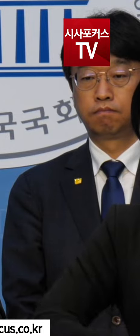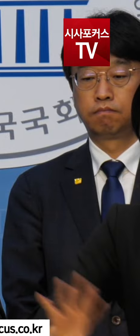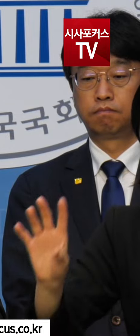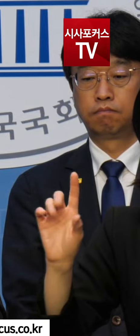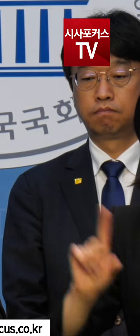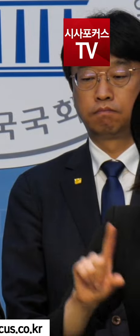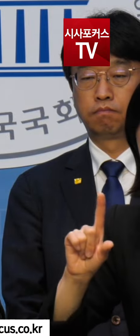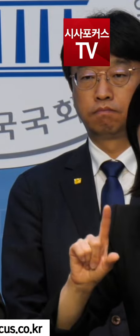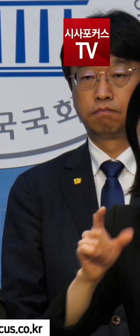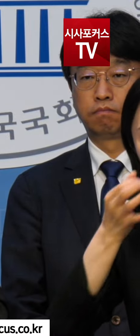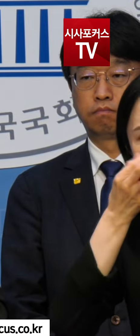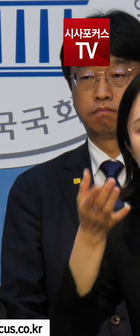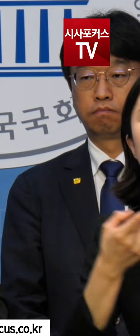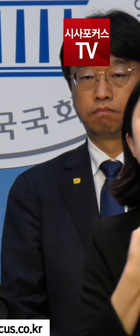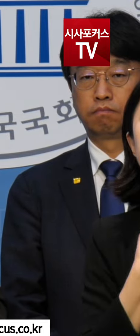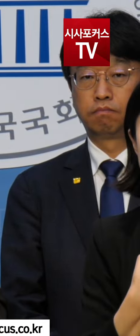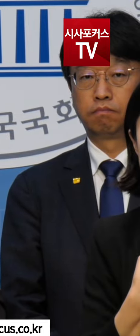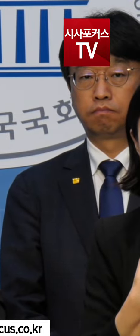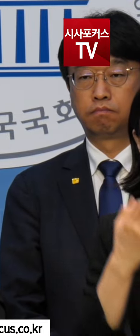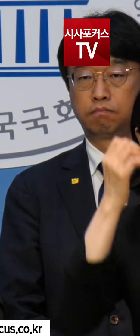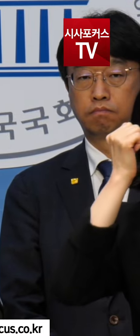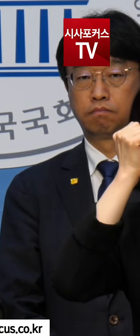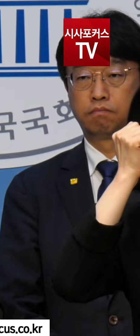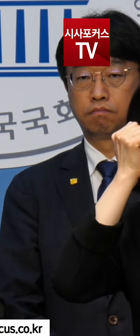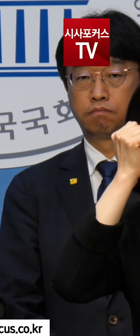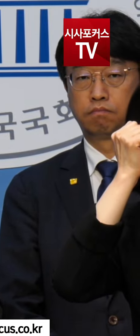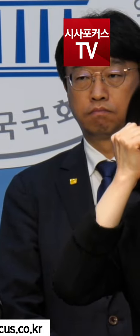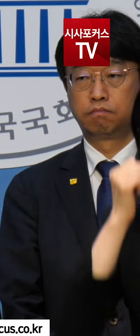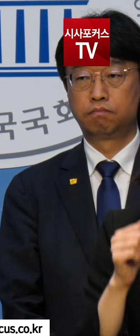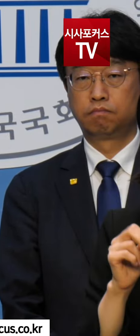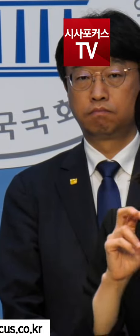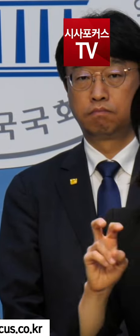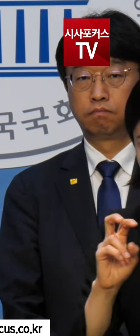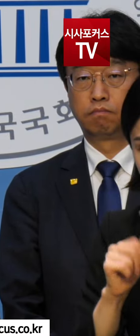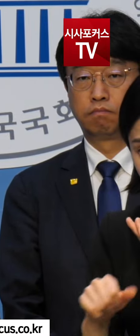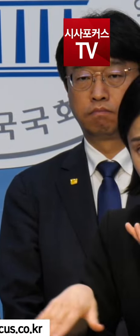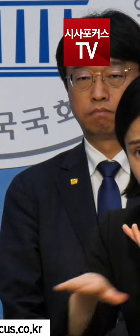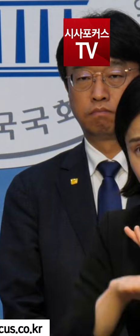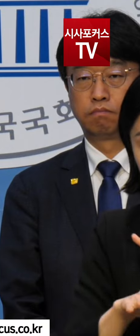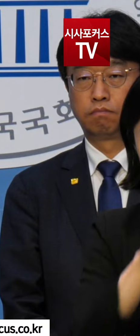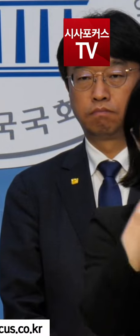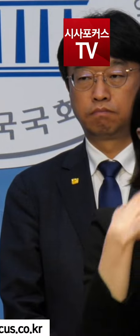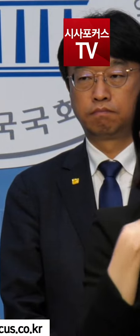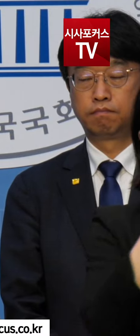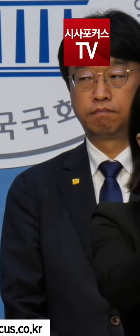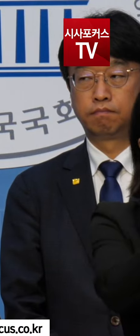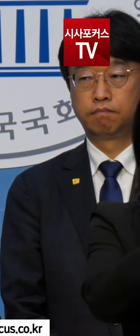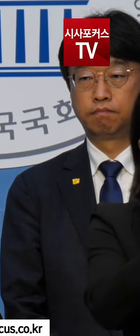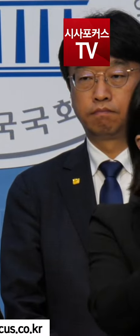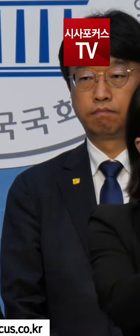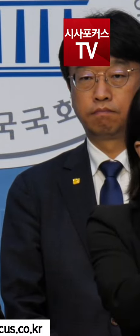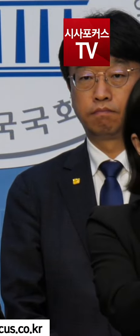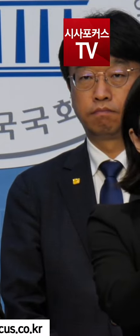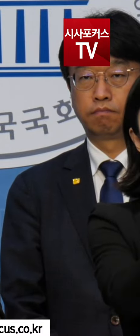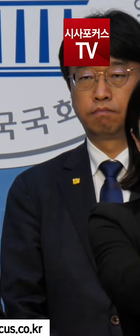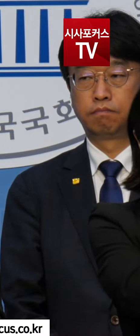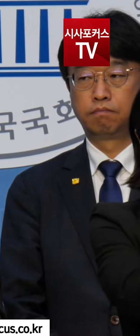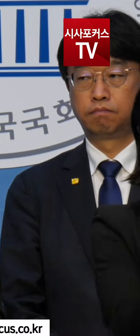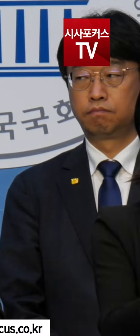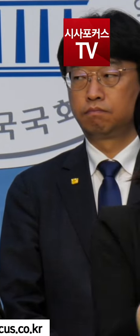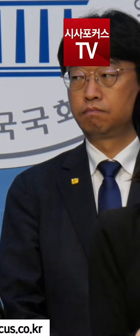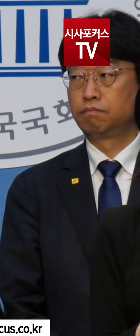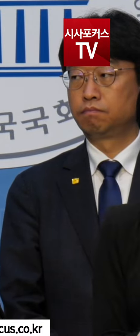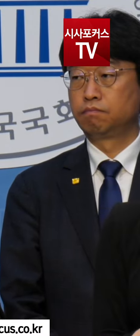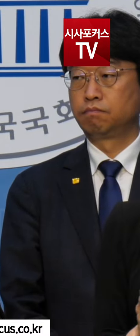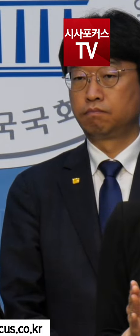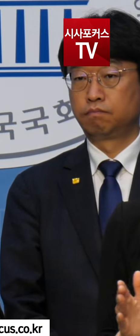분들도 똑같습니다. 정부의 정책을 믿었습니다. 그리고 그것을 제대로 실행하기 위해서 여러 가지 투자를 하고 준비를 했다가